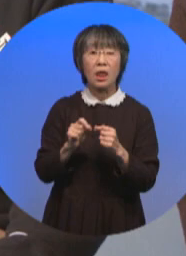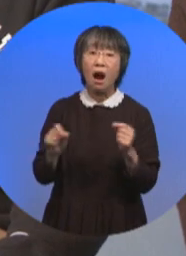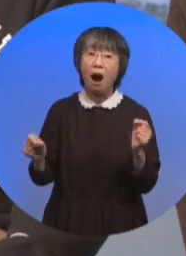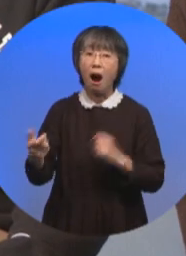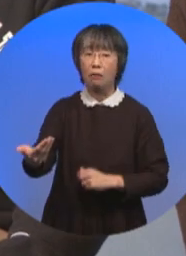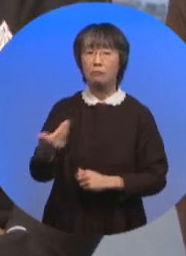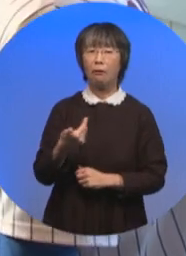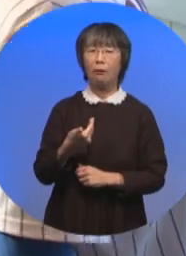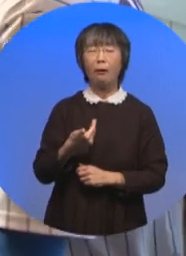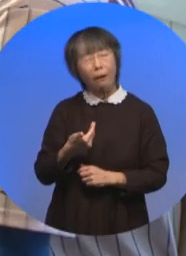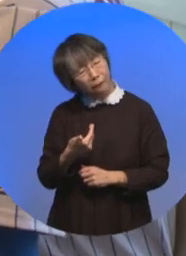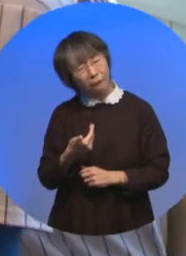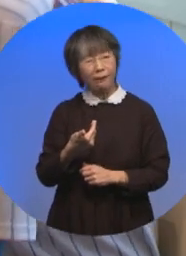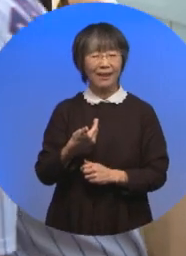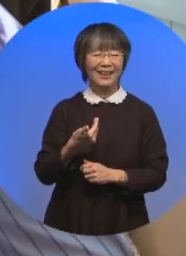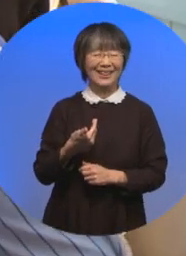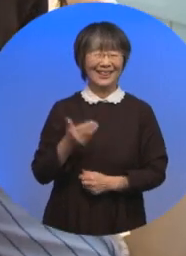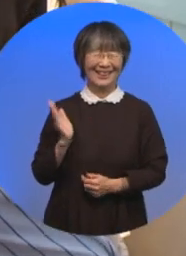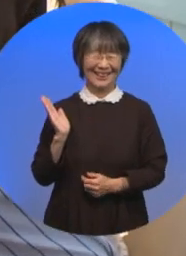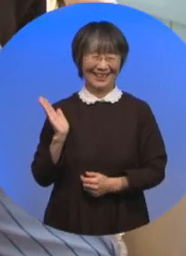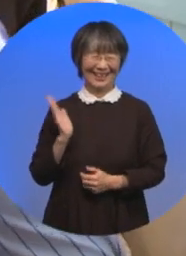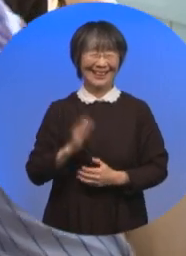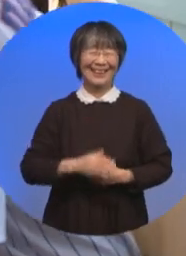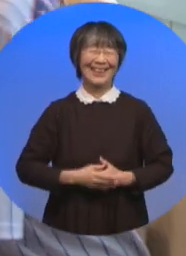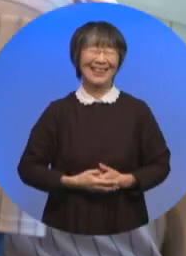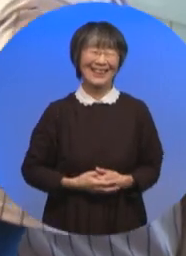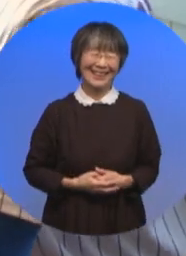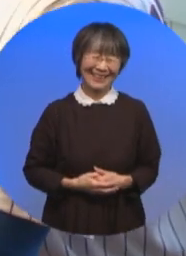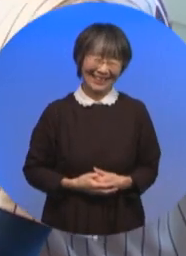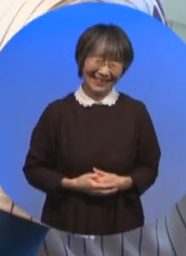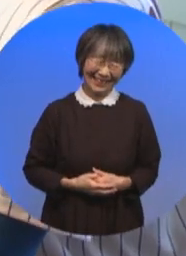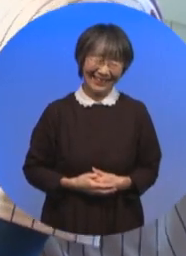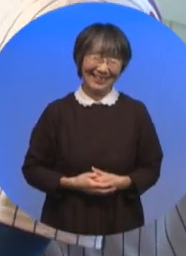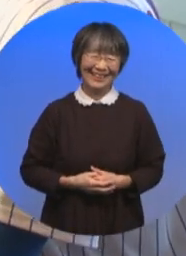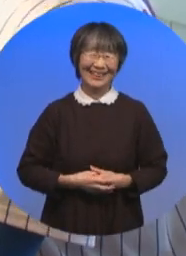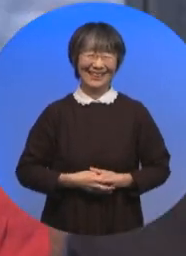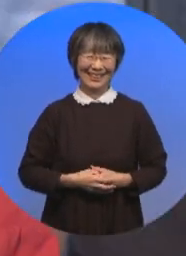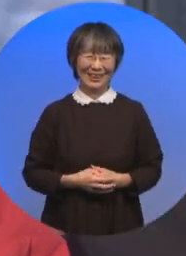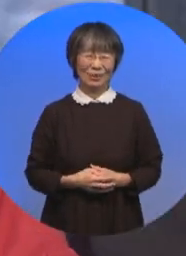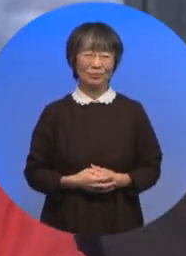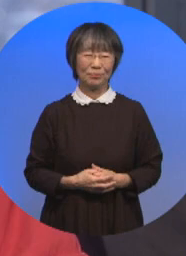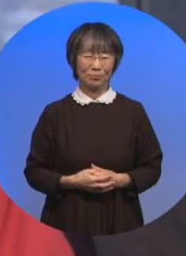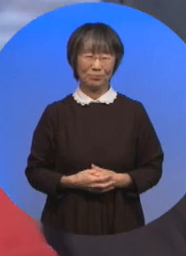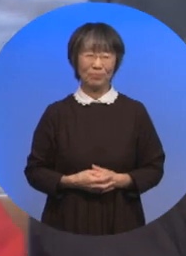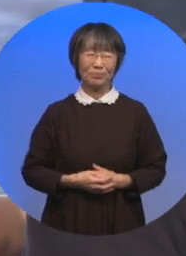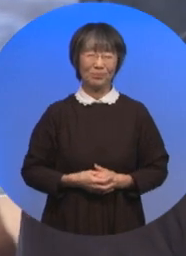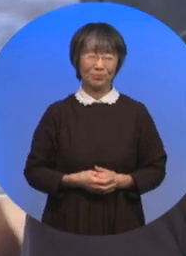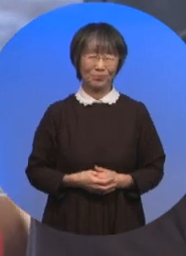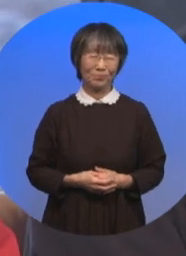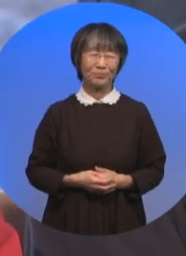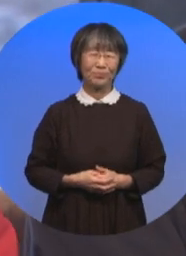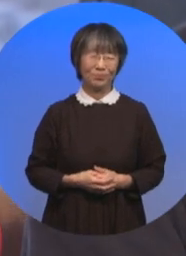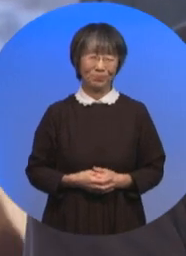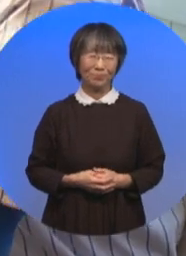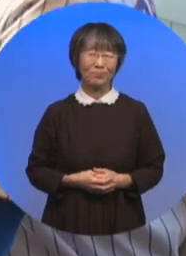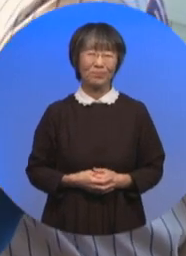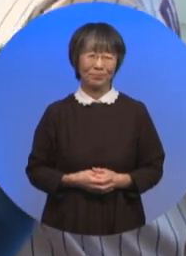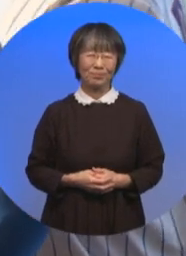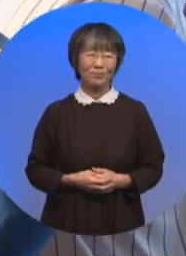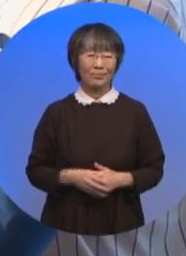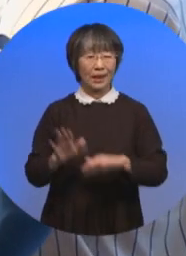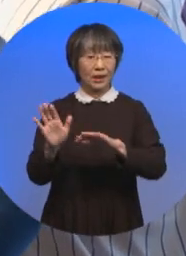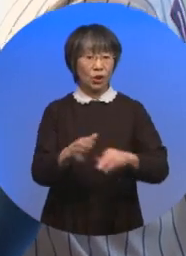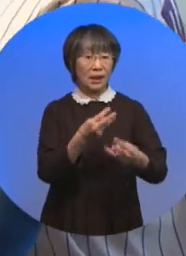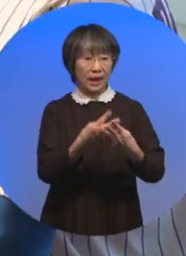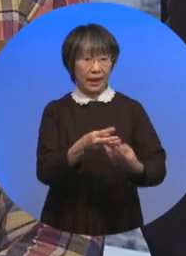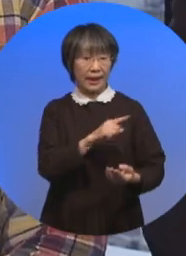いって聞いてきてたんですよ。片言って。謎の状況が落ちてて。で、まあまあそういう会話もしてたん で。なるほど、なるほど。さすが 吹田で